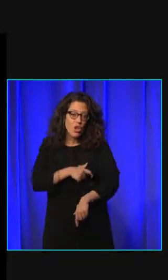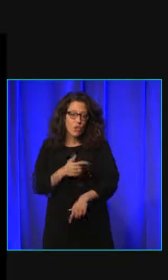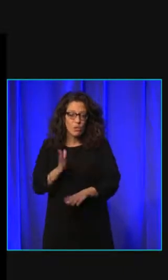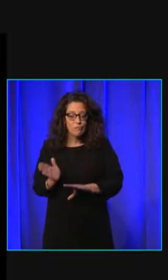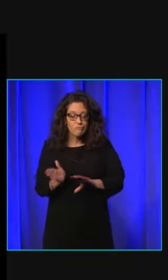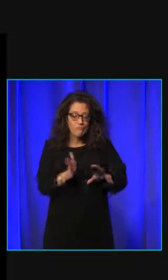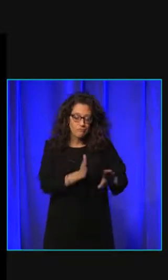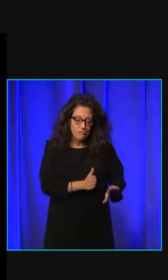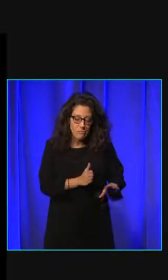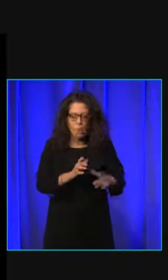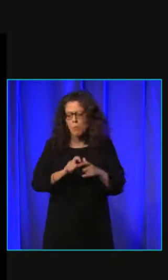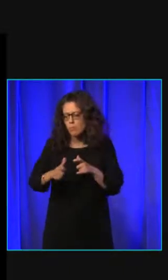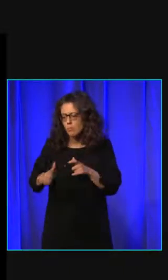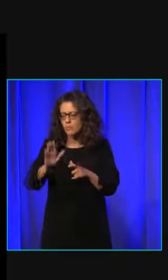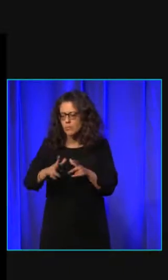qui sont mentionnées